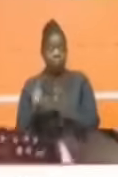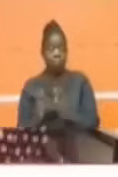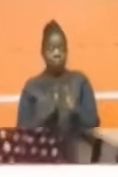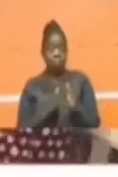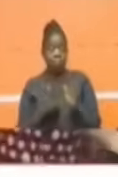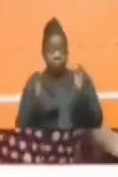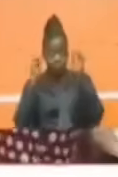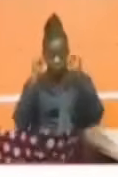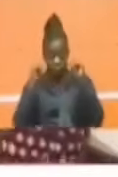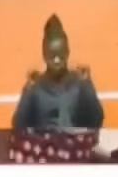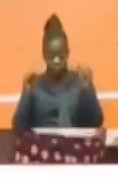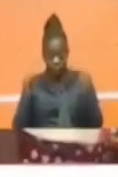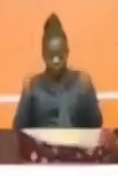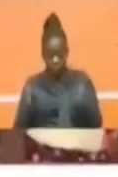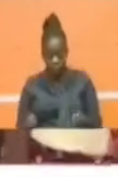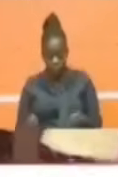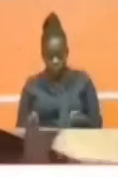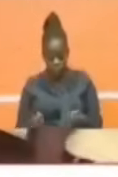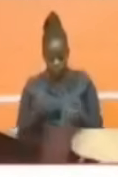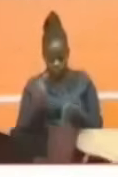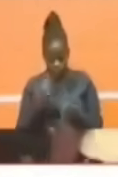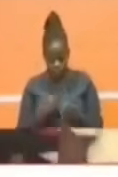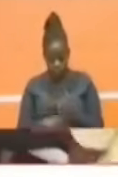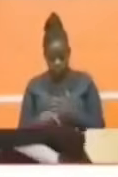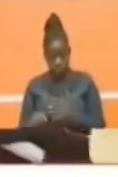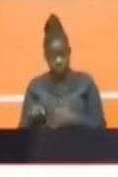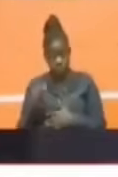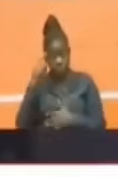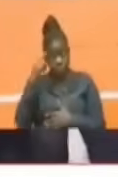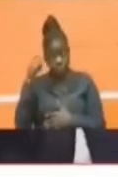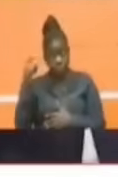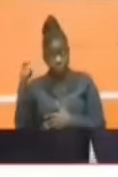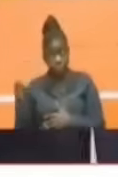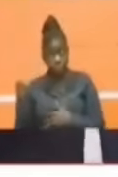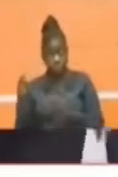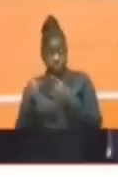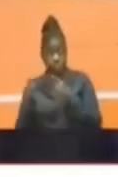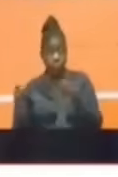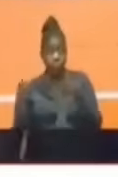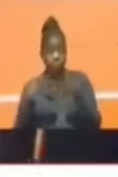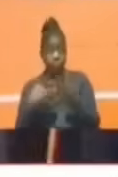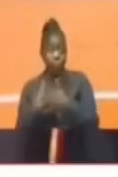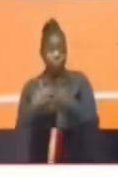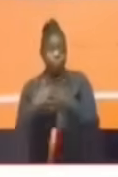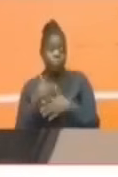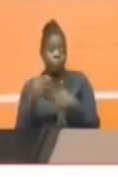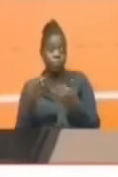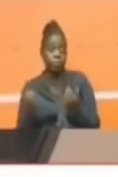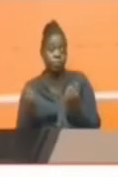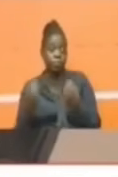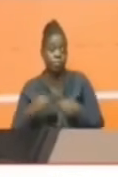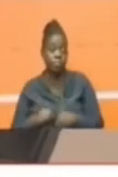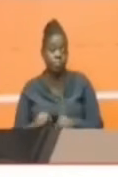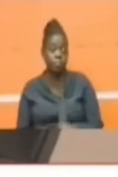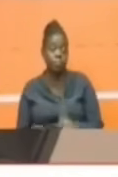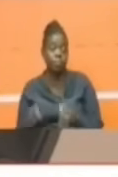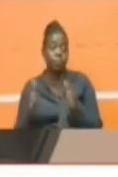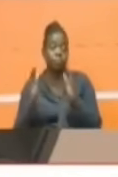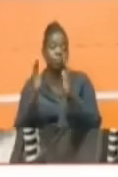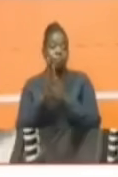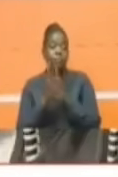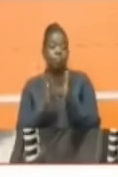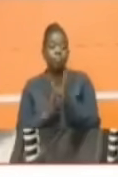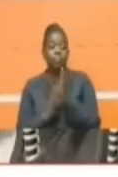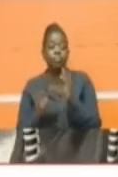president yebali kyategeza nda kiro kya president ekyokutandika mawanguliro gano kitokeride atendeza ebanguliro